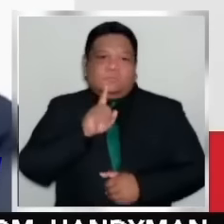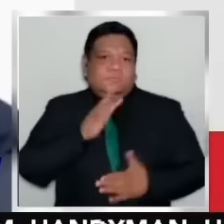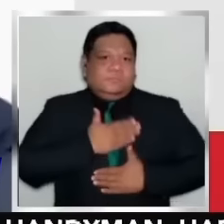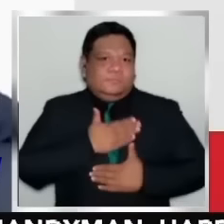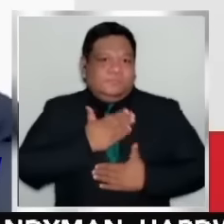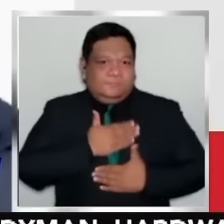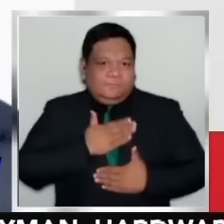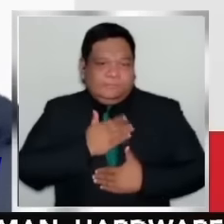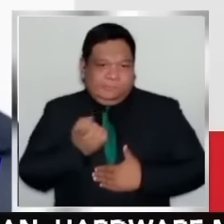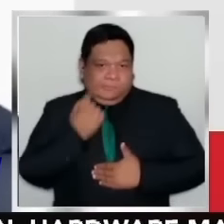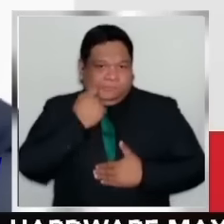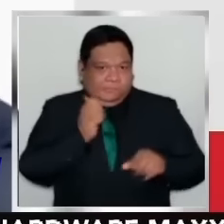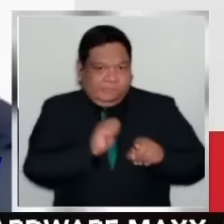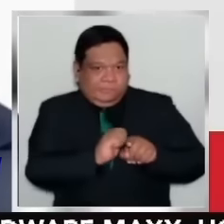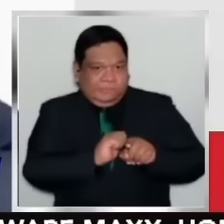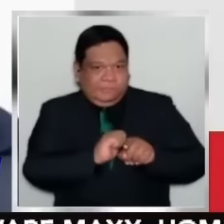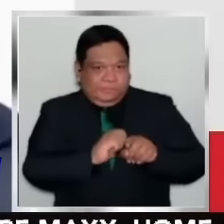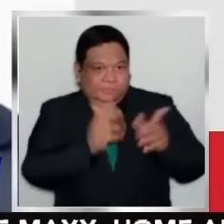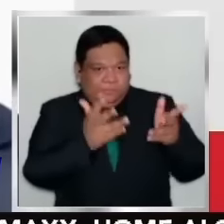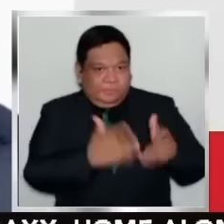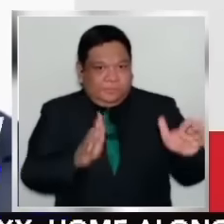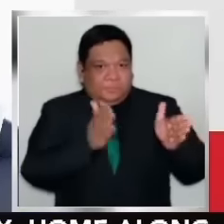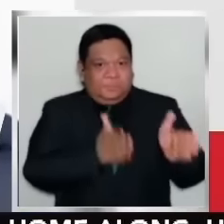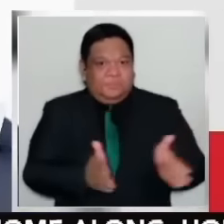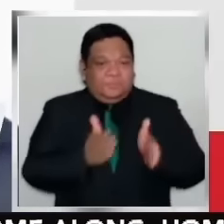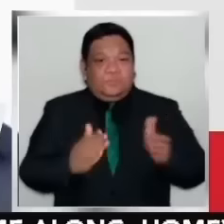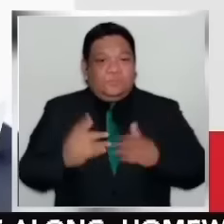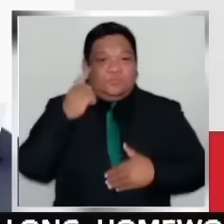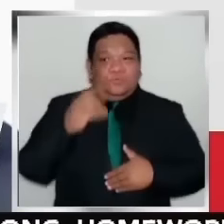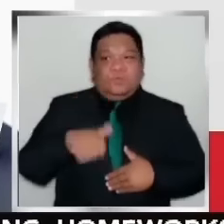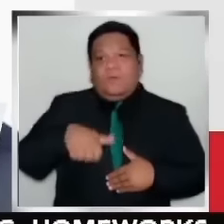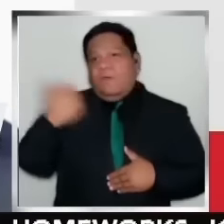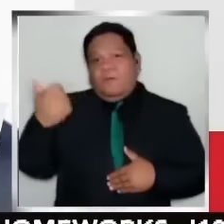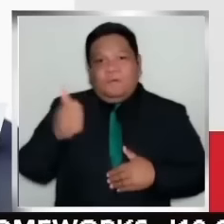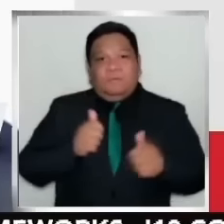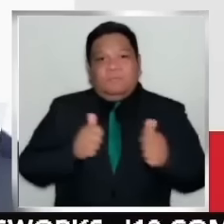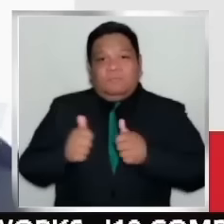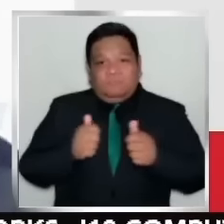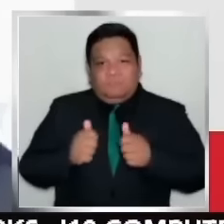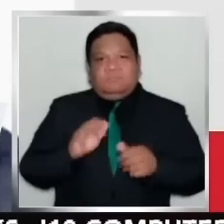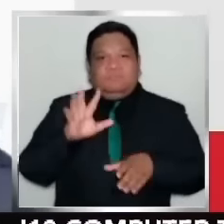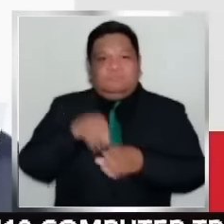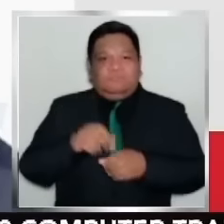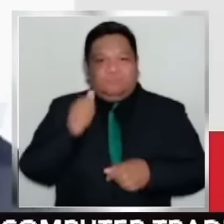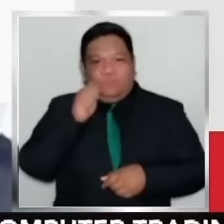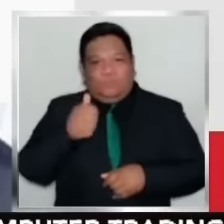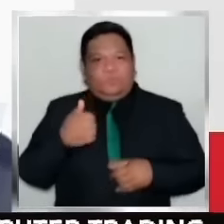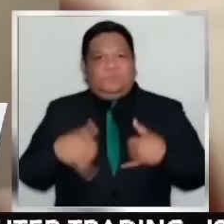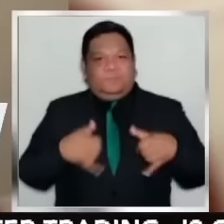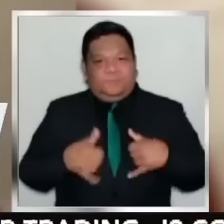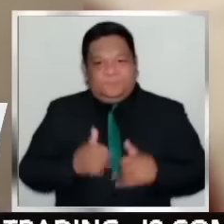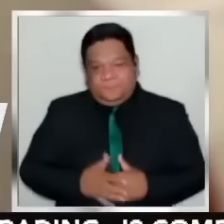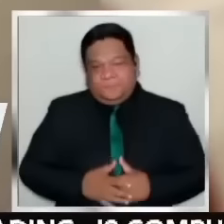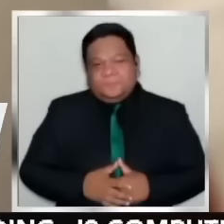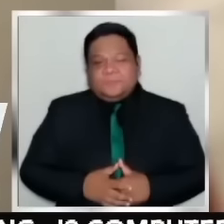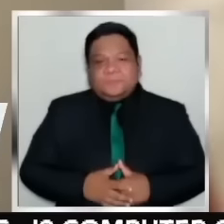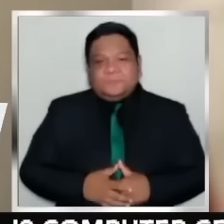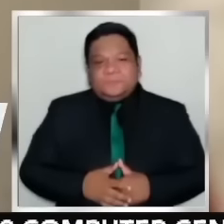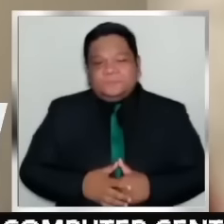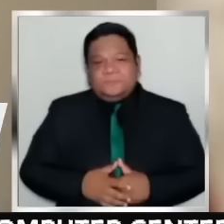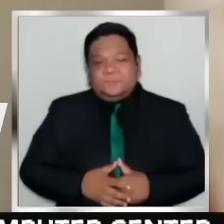for preparation naman para sa ibang mga athletes na lalaro bukas at sa mga ibang dates pa. Pagbawi rin ito